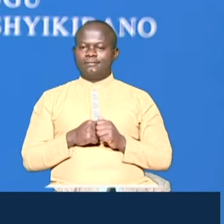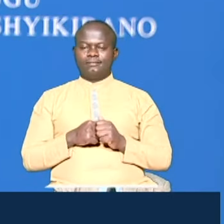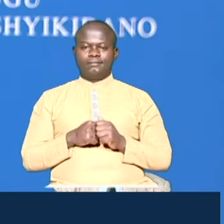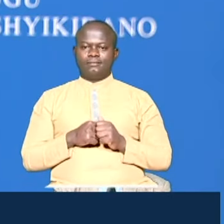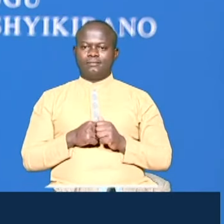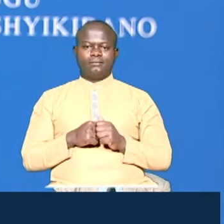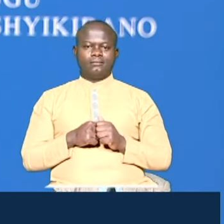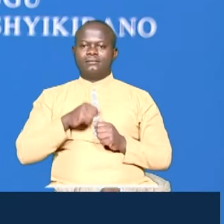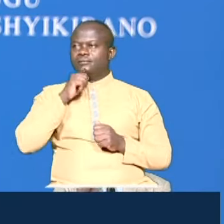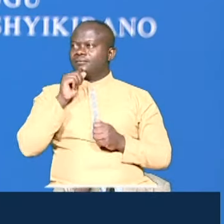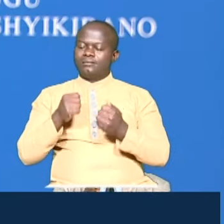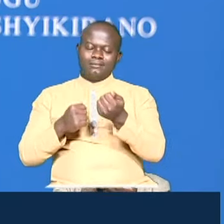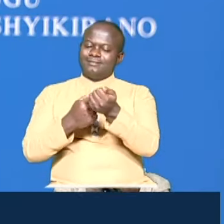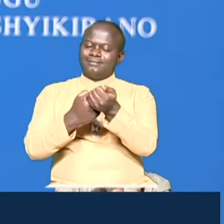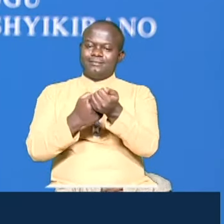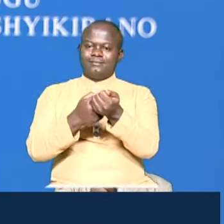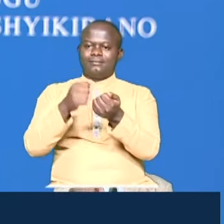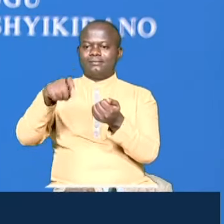nta aid bikeneye